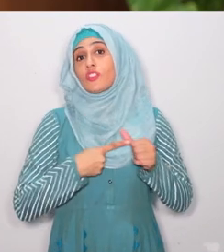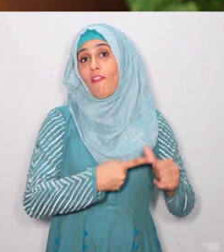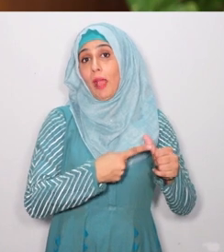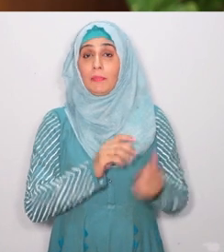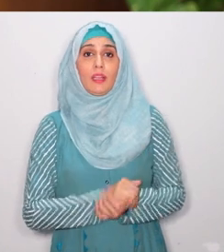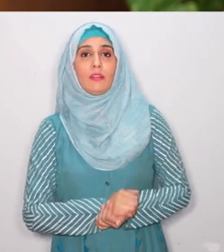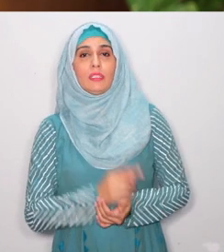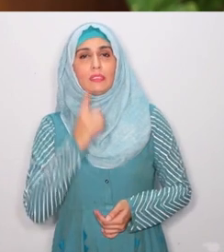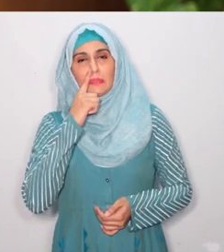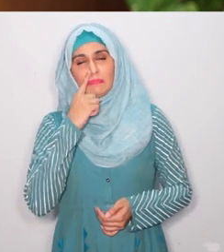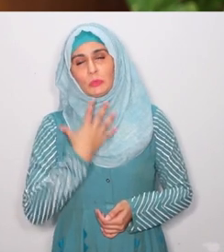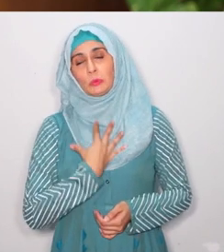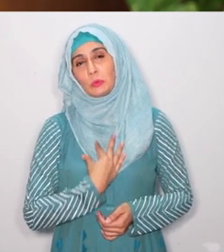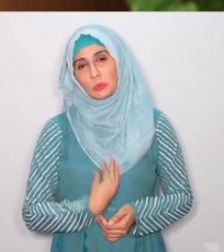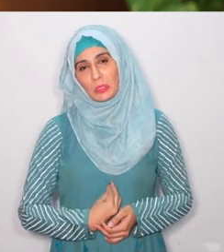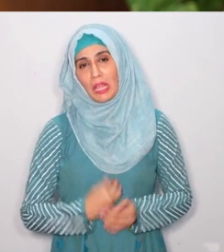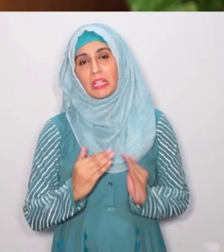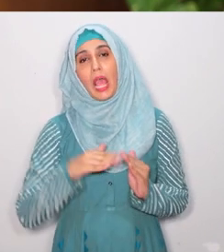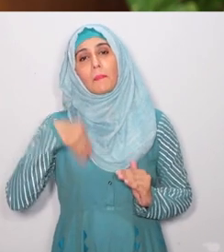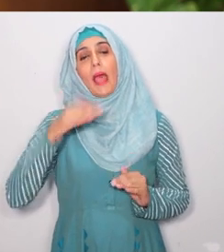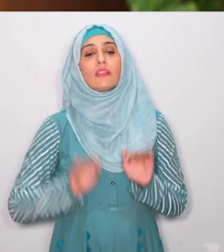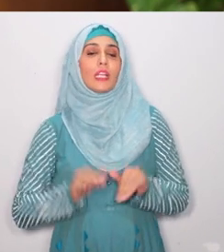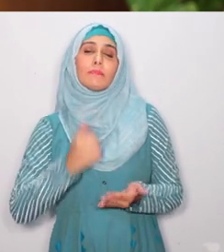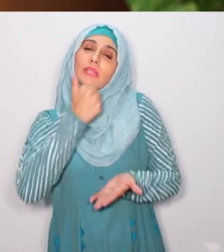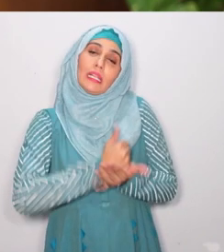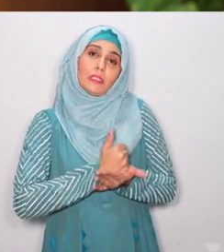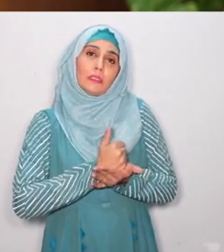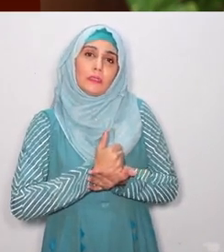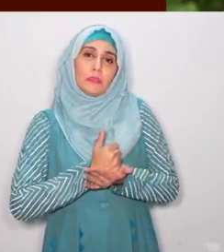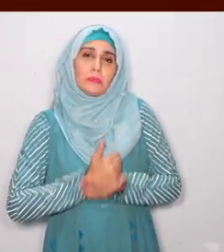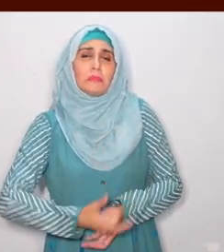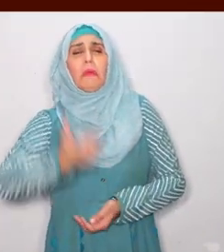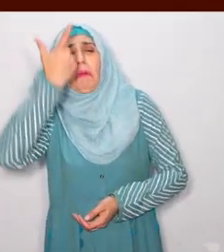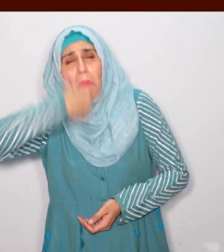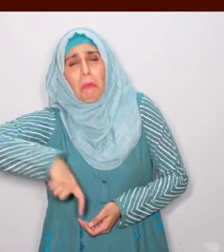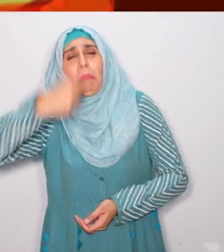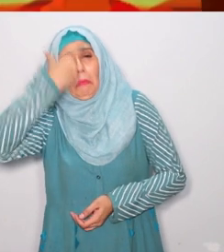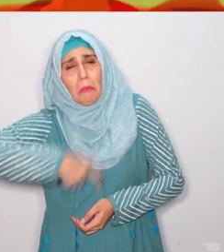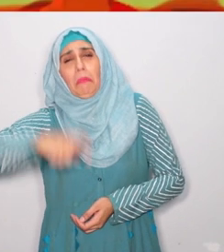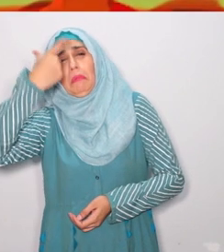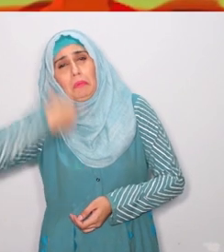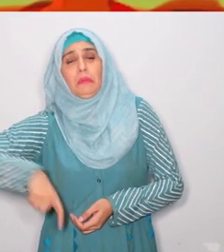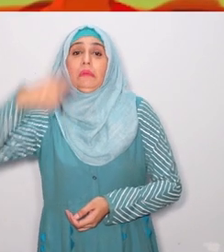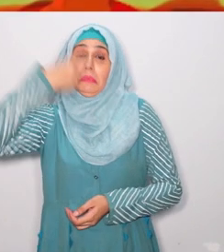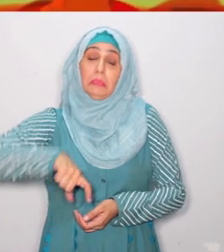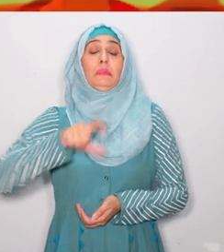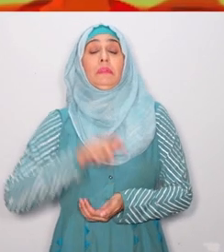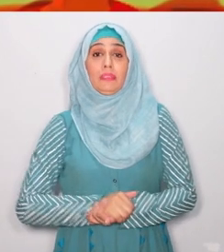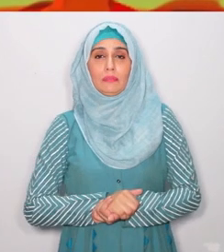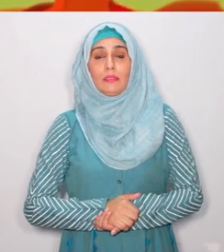अलीजे उदास होकर घर के बाहर सीढ़ियों पर बैठ गई और जोर जोर से रोने लगी। अरे